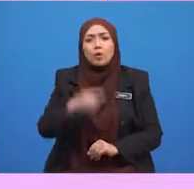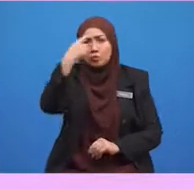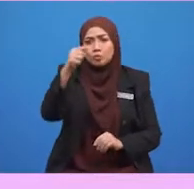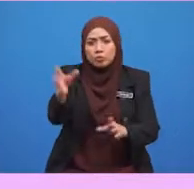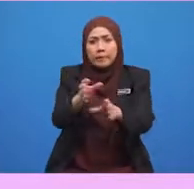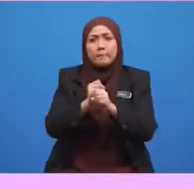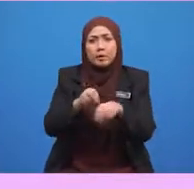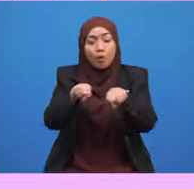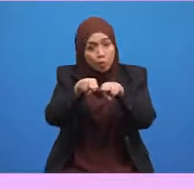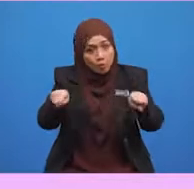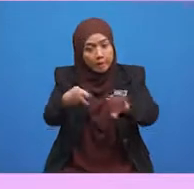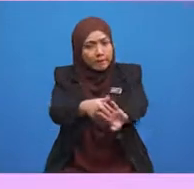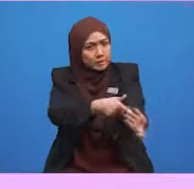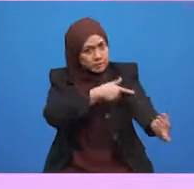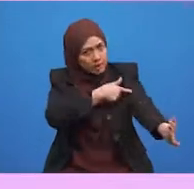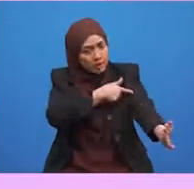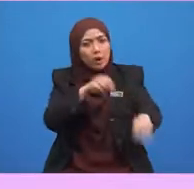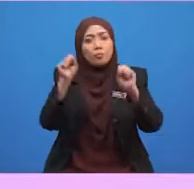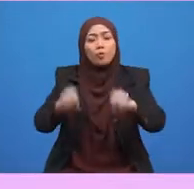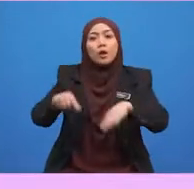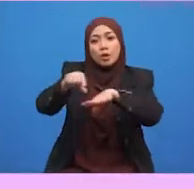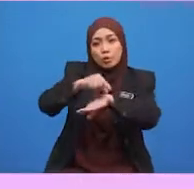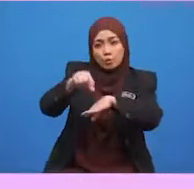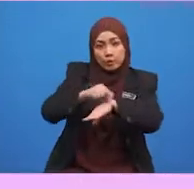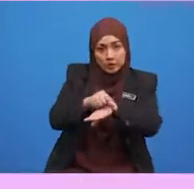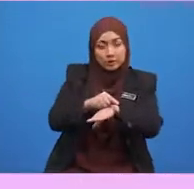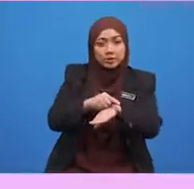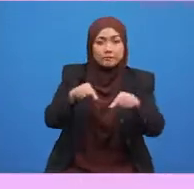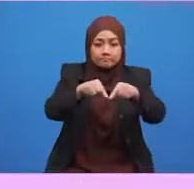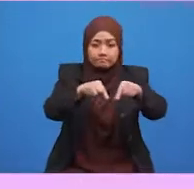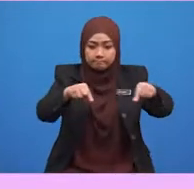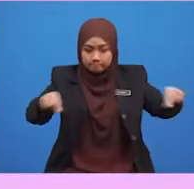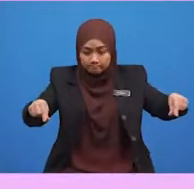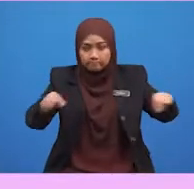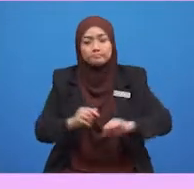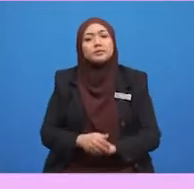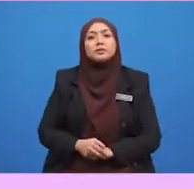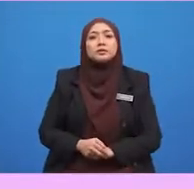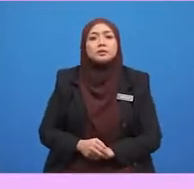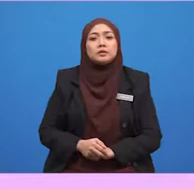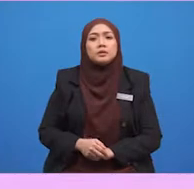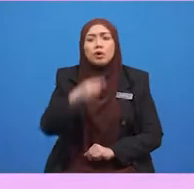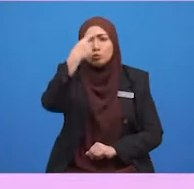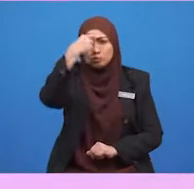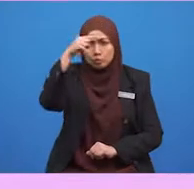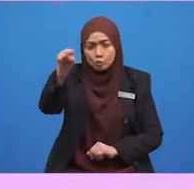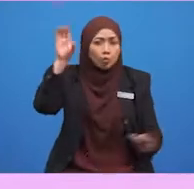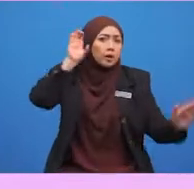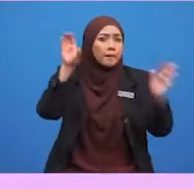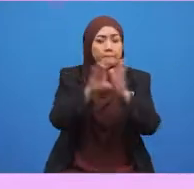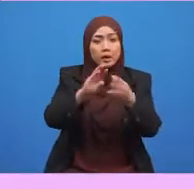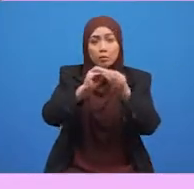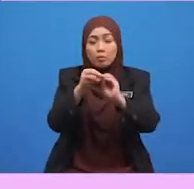kolam tersebut, boleh menggunakan pita pengukur. Bagi paparan kedua pula,